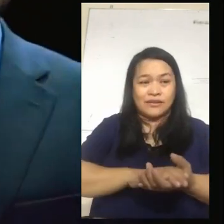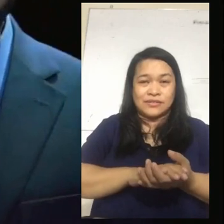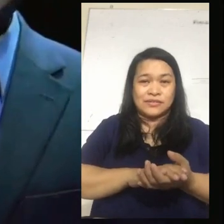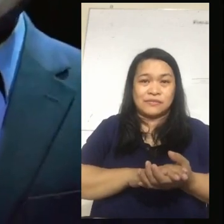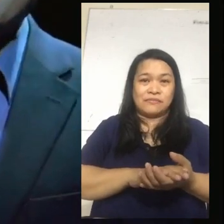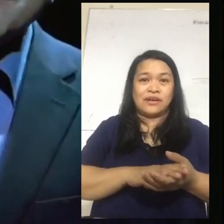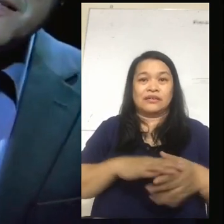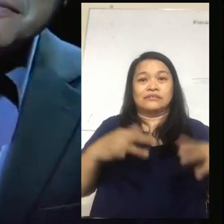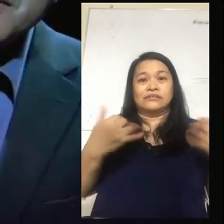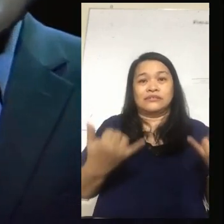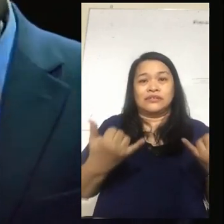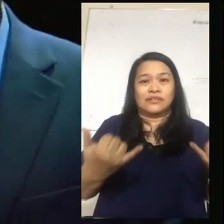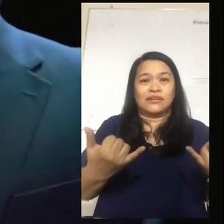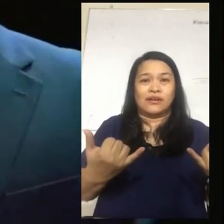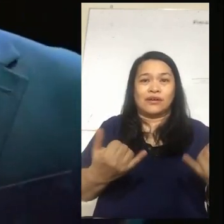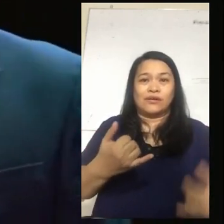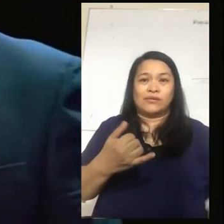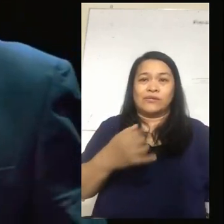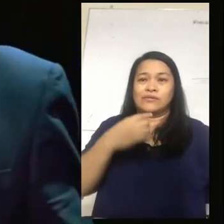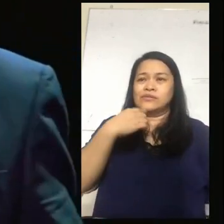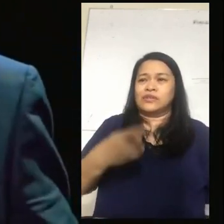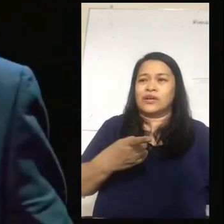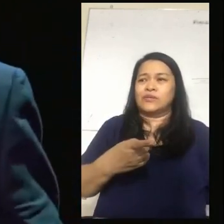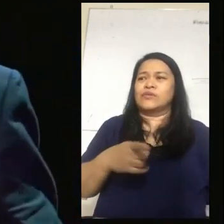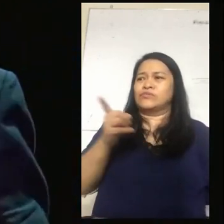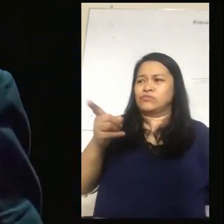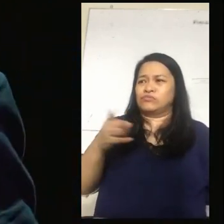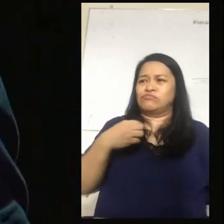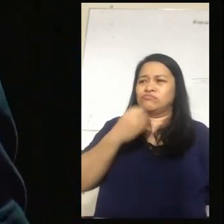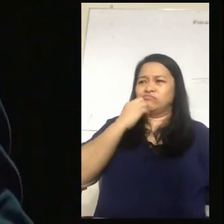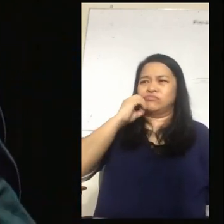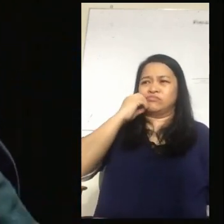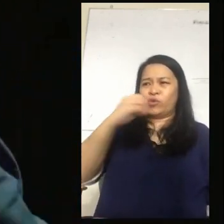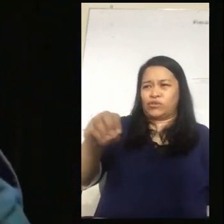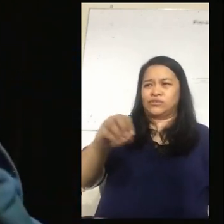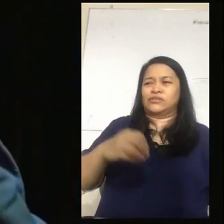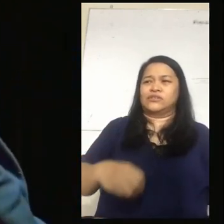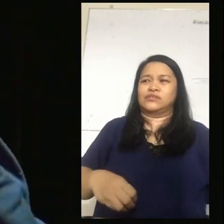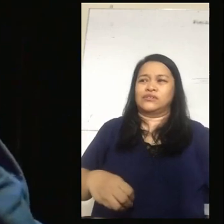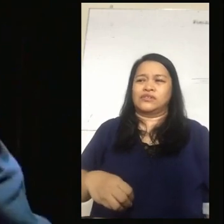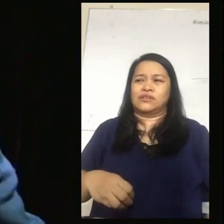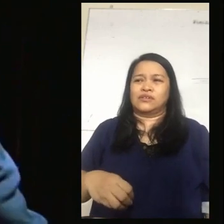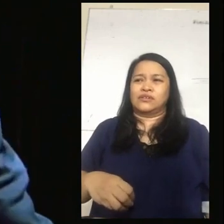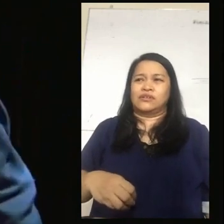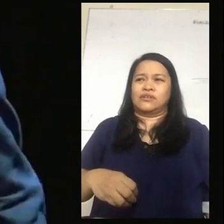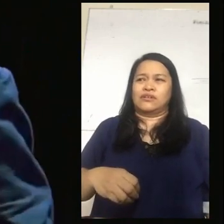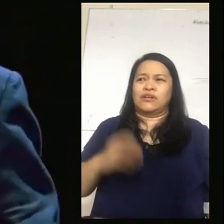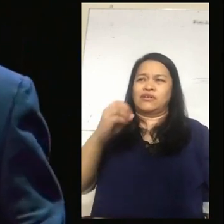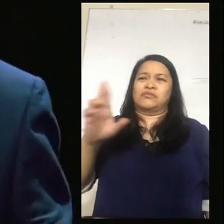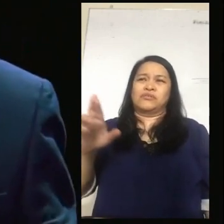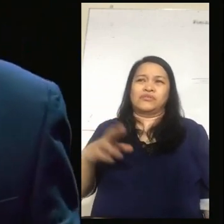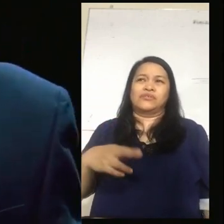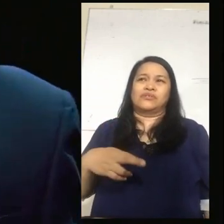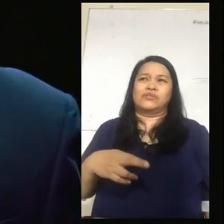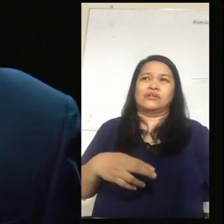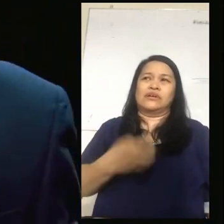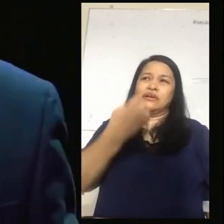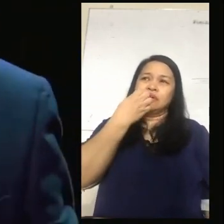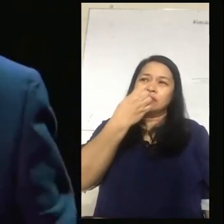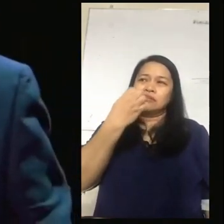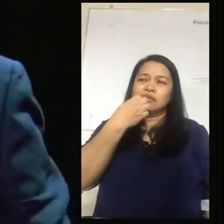favorito niya? Ngayon, mag-order ka na lang ng take-out. O habang umuwi ka, kumain ka na yun